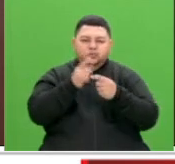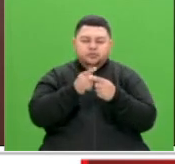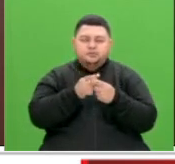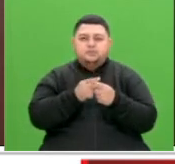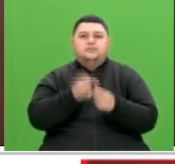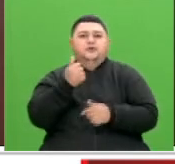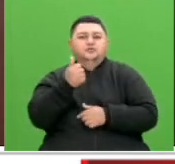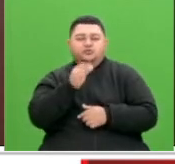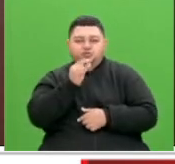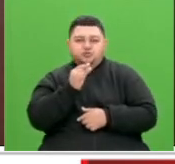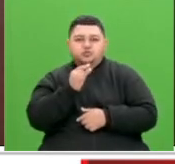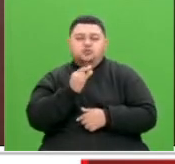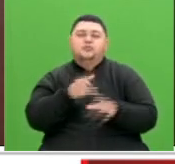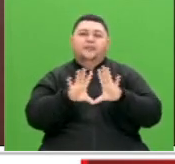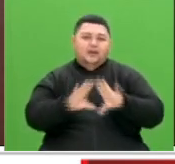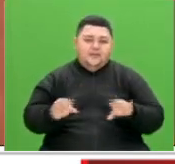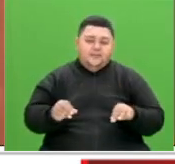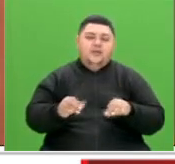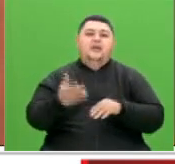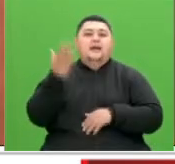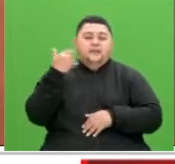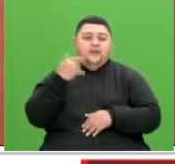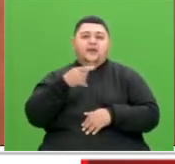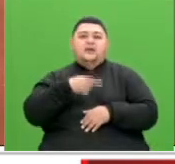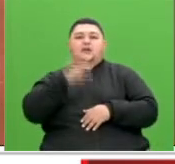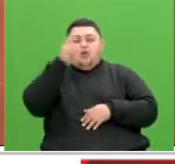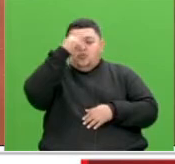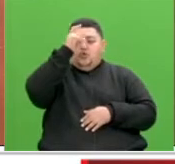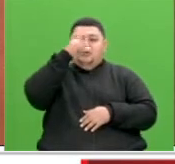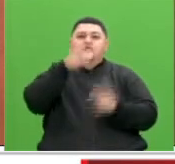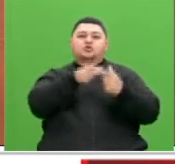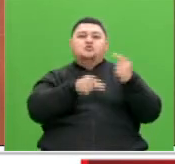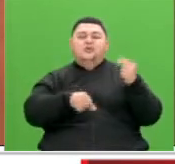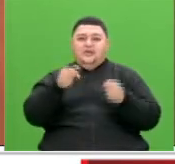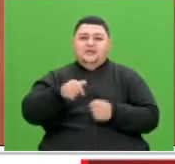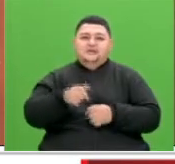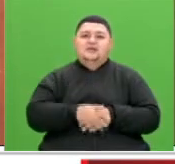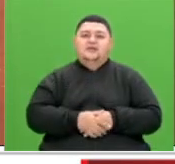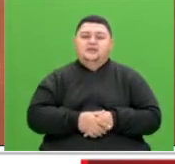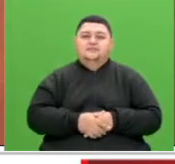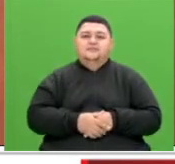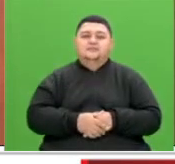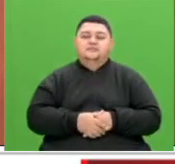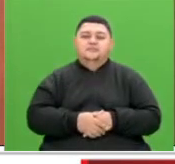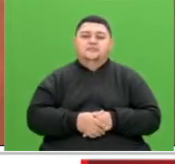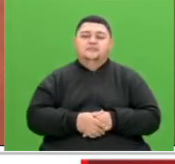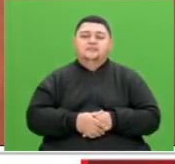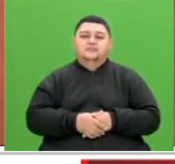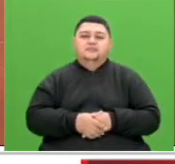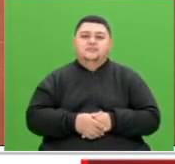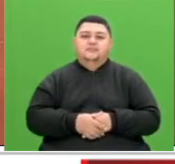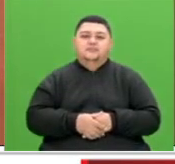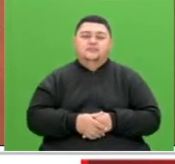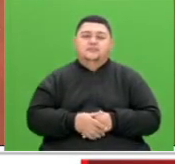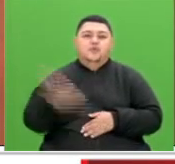sangat bagus untuk pemadaman. Seperti kemarin saja, Kapolda Sumatera Selatan bersama TNI, Polri, Manggala Agni, BPBD turun